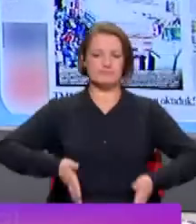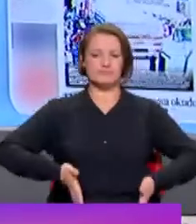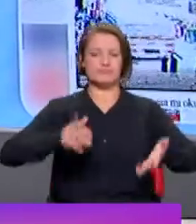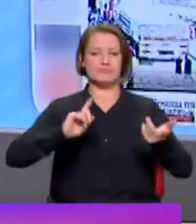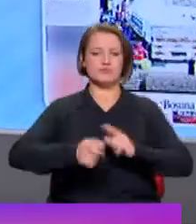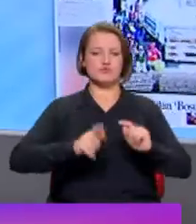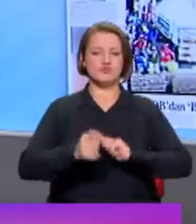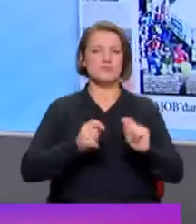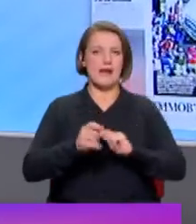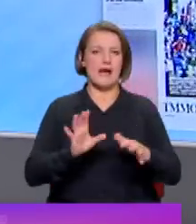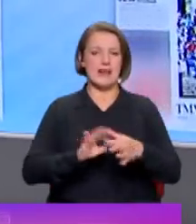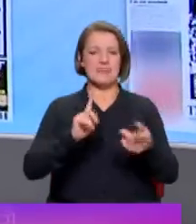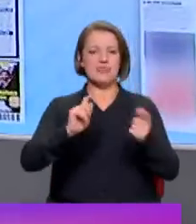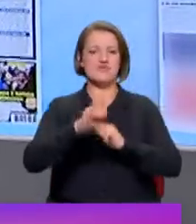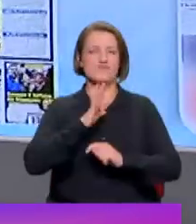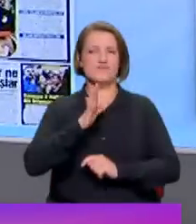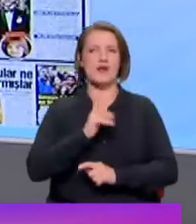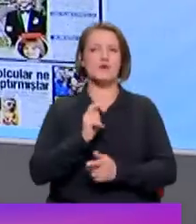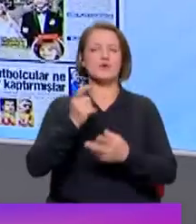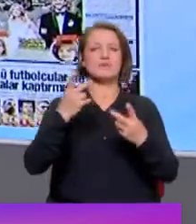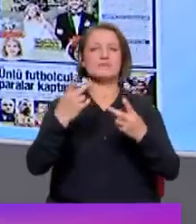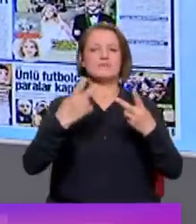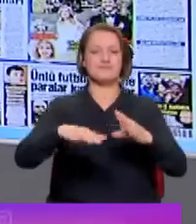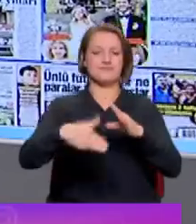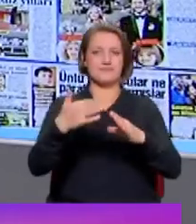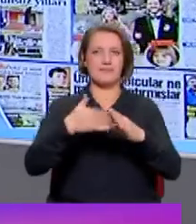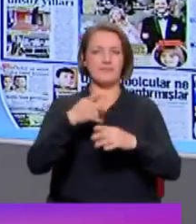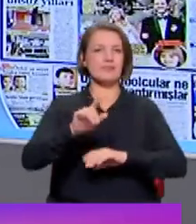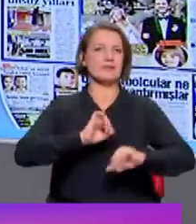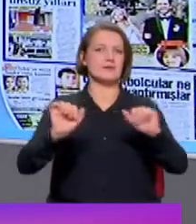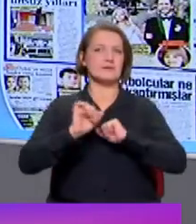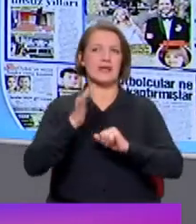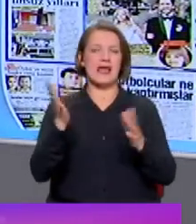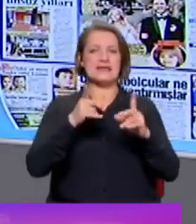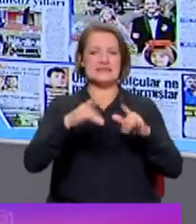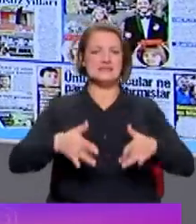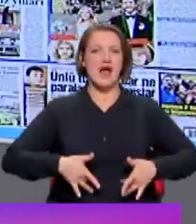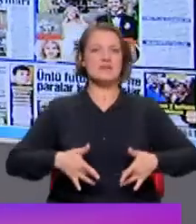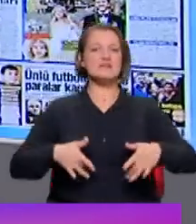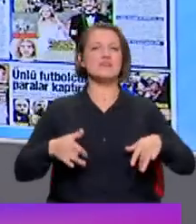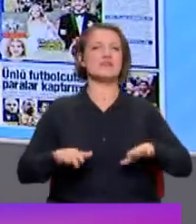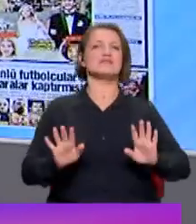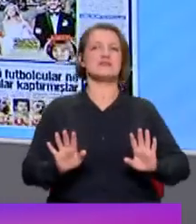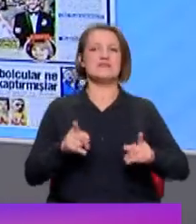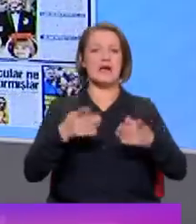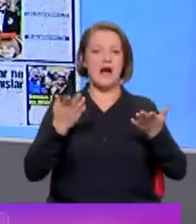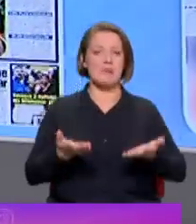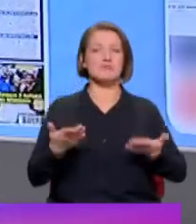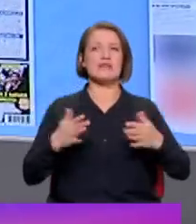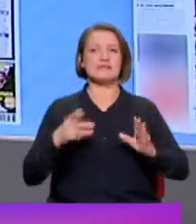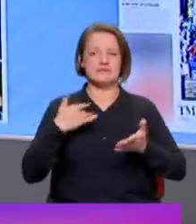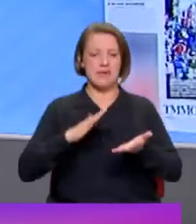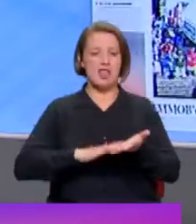taslağı ile ilgili değişim var biliyorsunuz Hatta gönderdiğiniz mesajlarda Buna da isyan ediyorsunuz Eğer siz razı değilseniz artık biz bizi